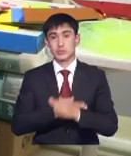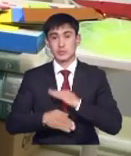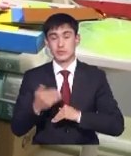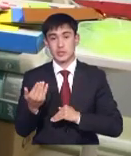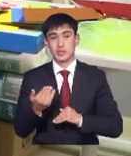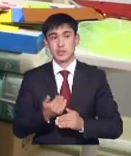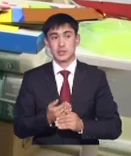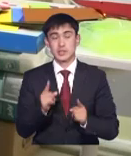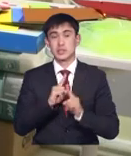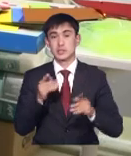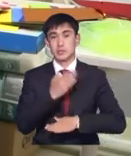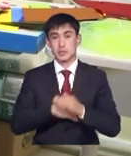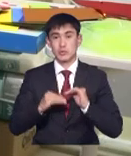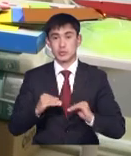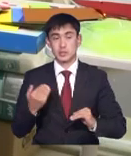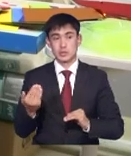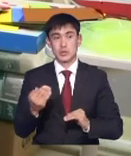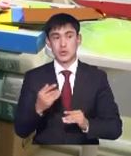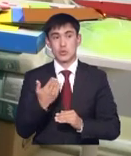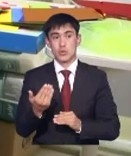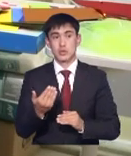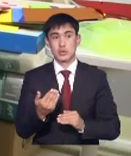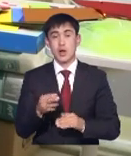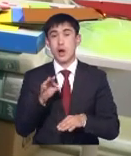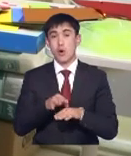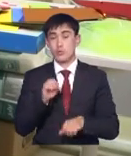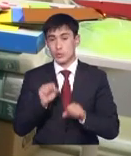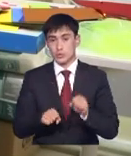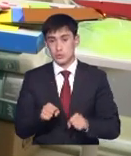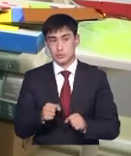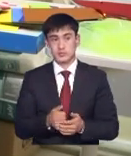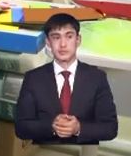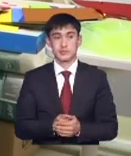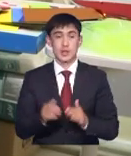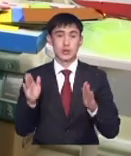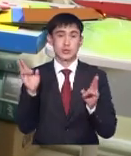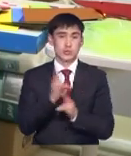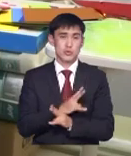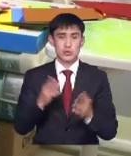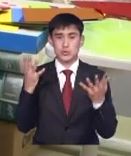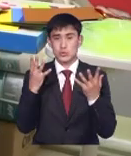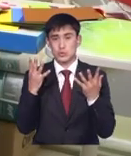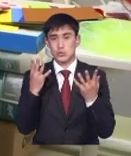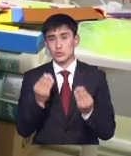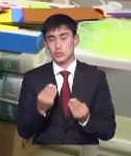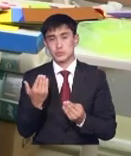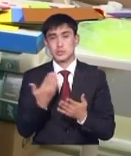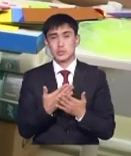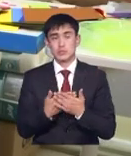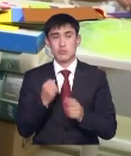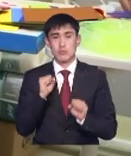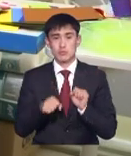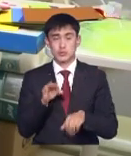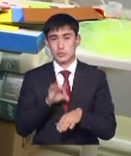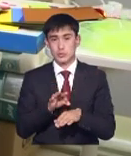болған енді. Ерекше бала болған екен ол ауырып қалуы мүмкін. Түнде болсын, күндіз болсын, сол кезде звондаймыз. Зухра Серікқызы